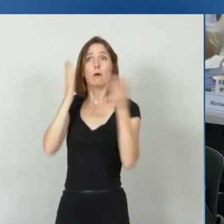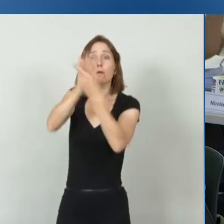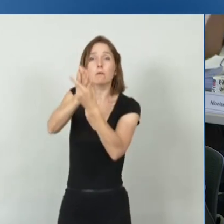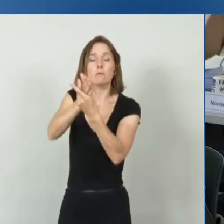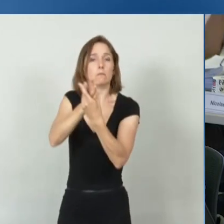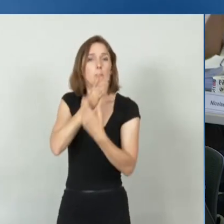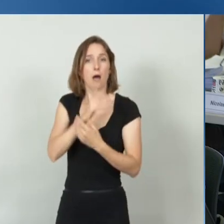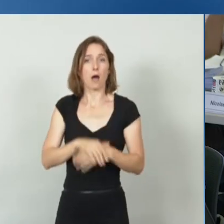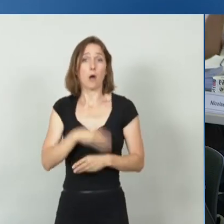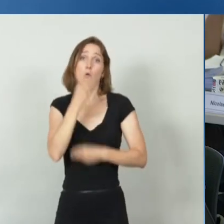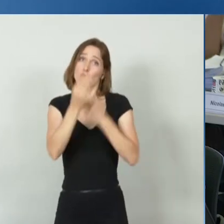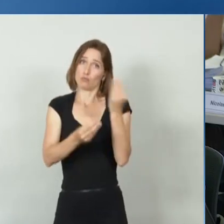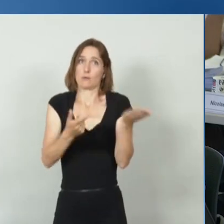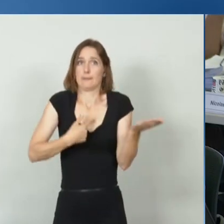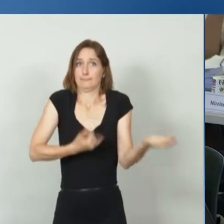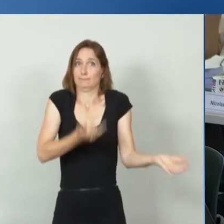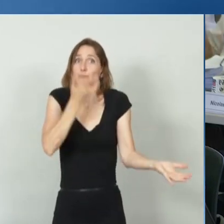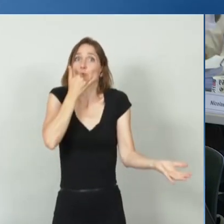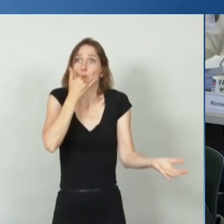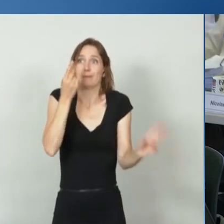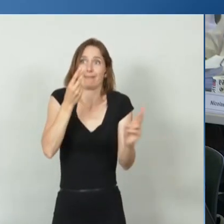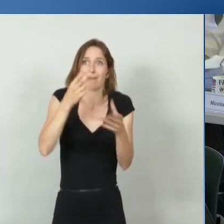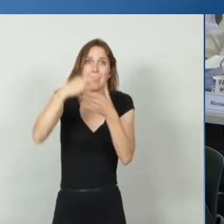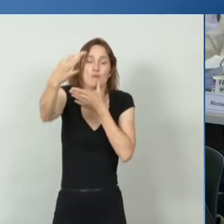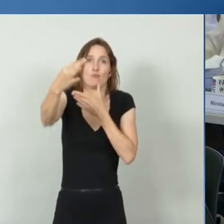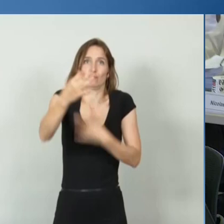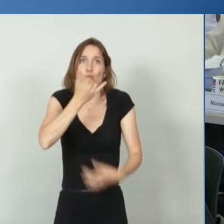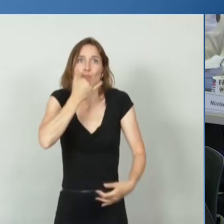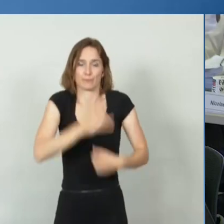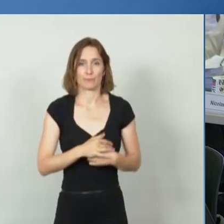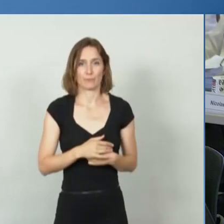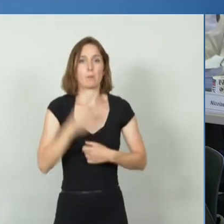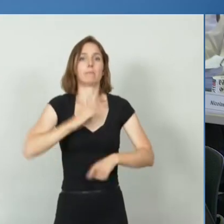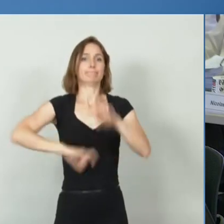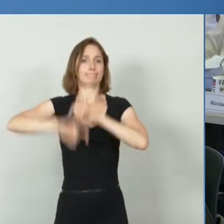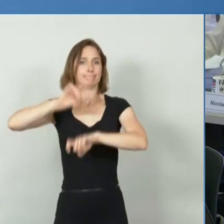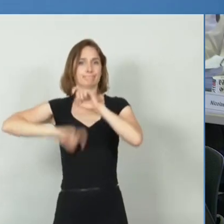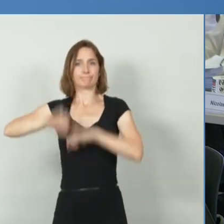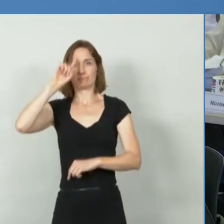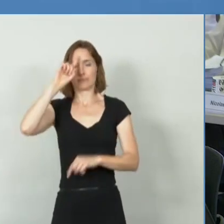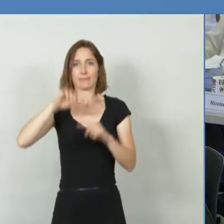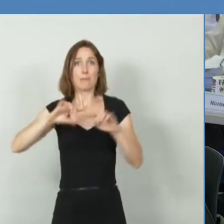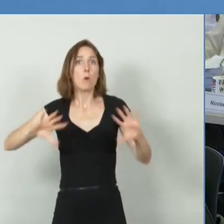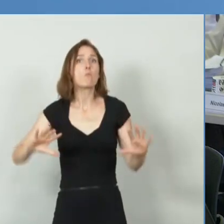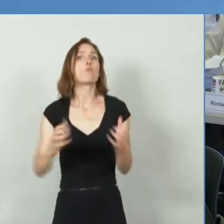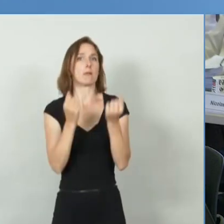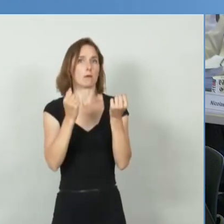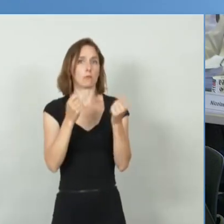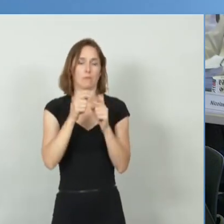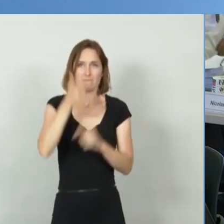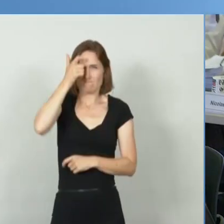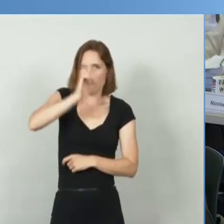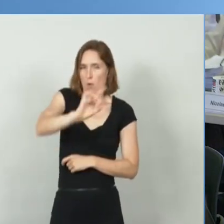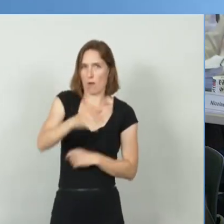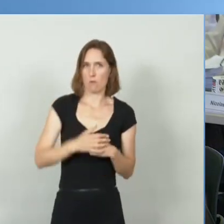redis ici vous vous êtes trompé de mandats revenons donc sur vos compétences et vos incohérences avec une illustration concrète